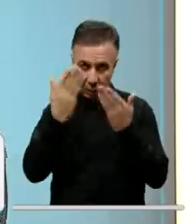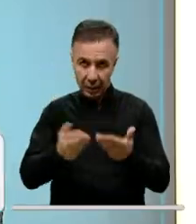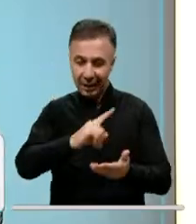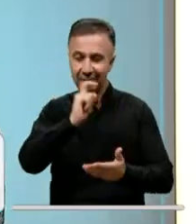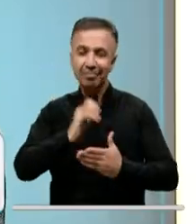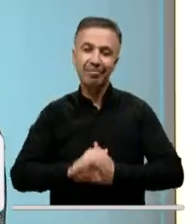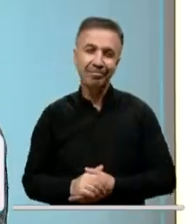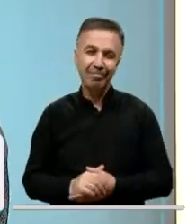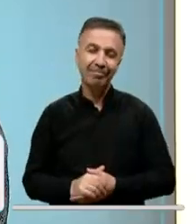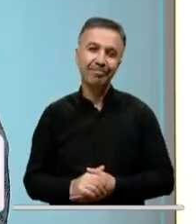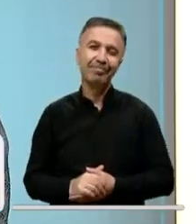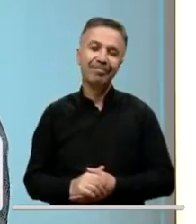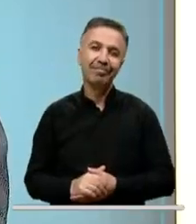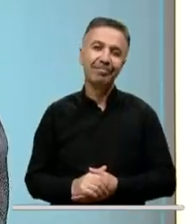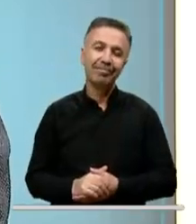Evet. Şimdi